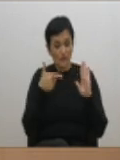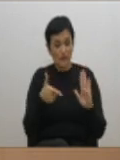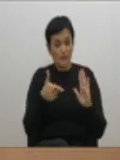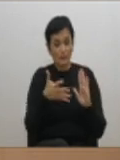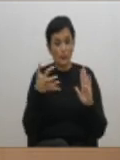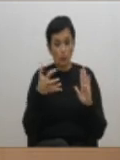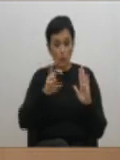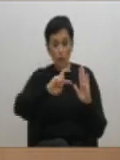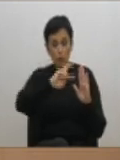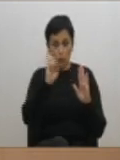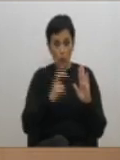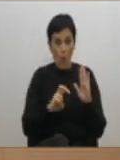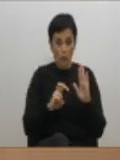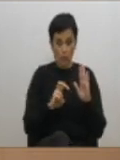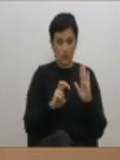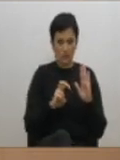$7,500